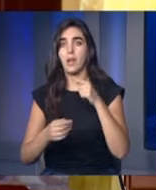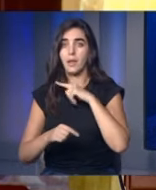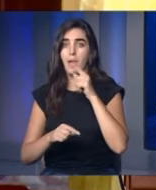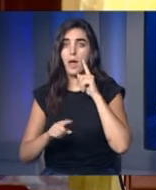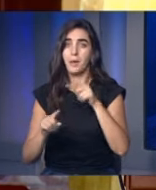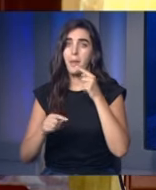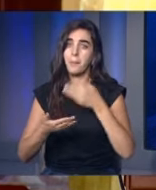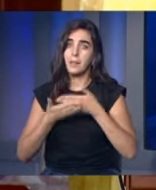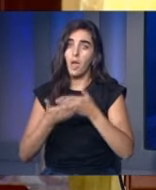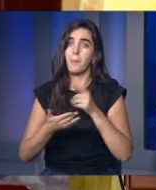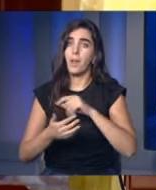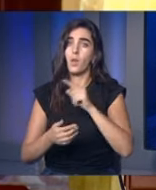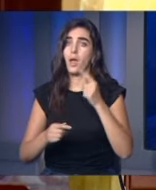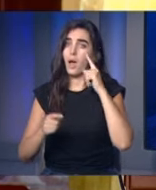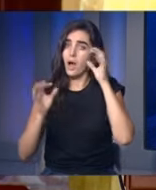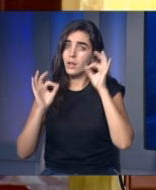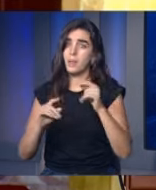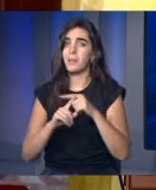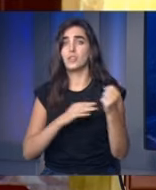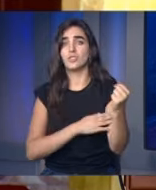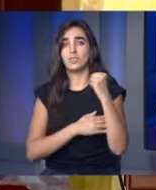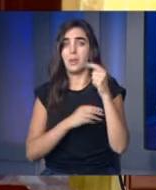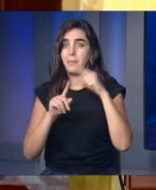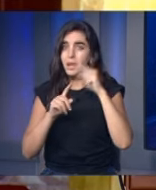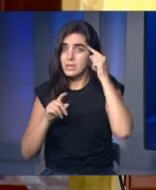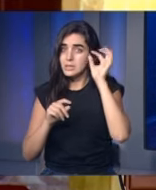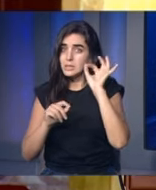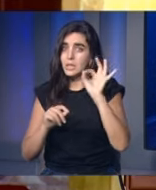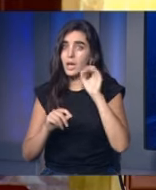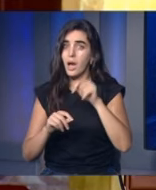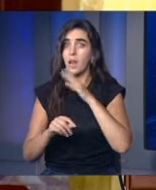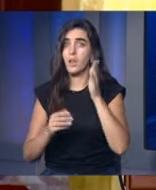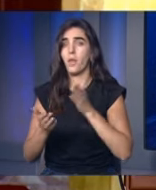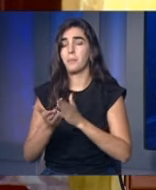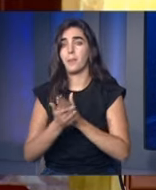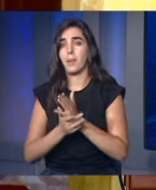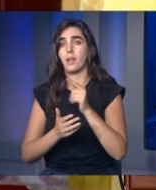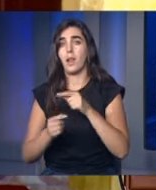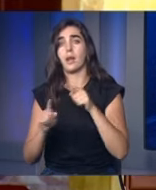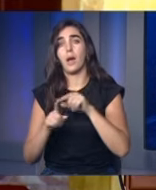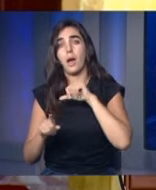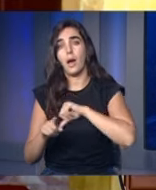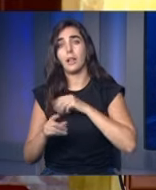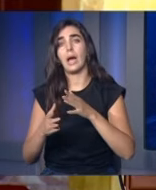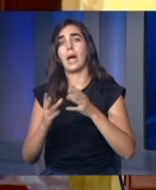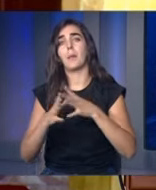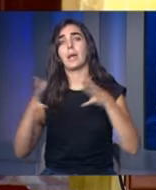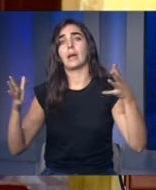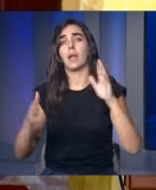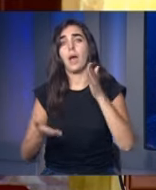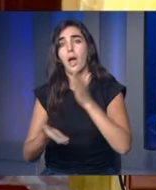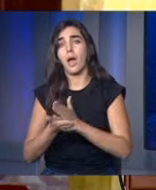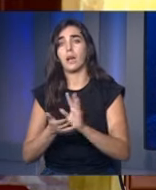وبازدياد الفقر وهجرة خيرة شبابنا. إننا ندعوهم إلى